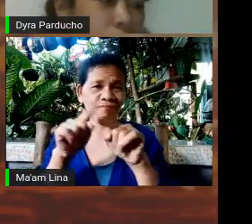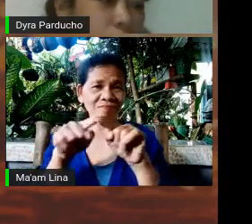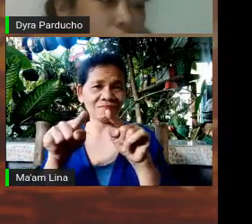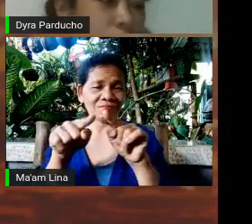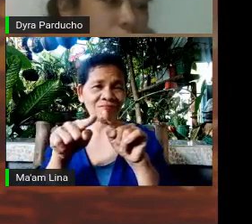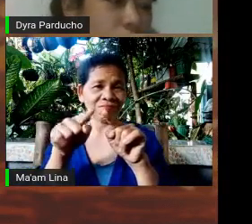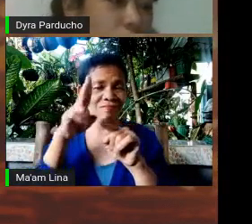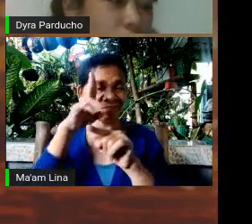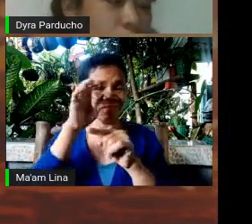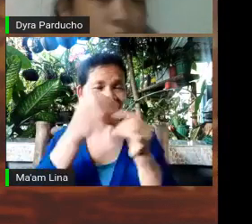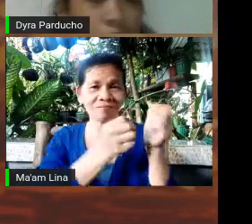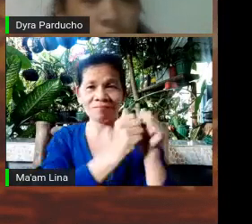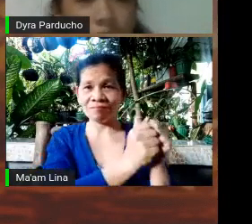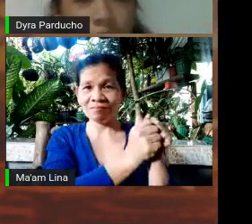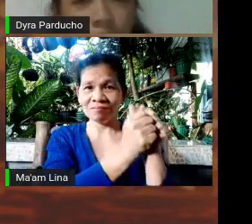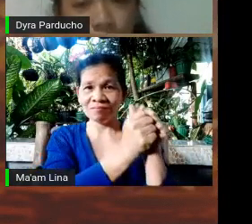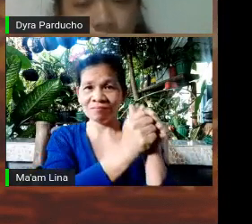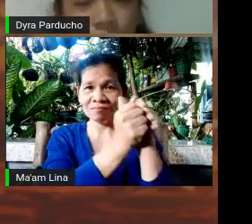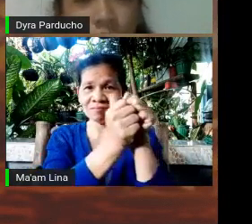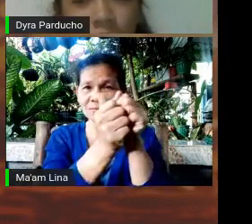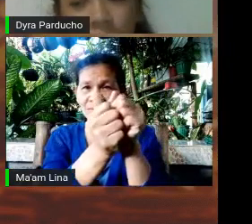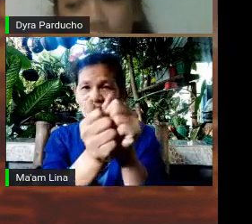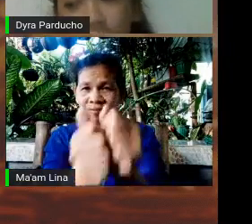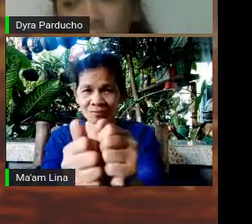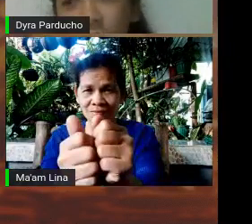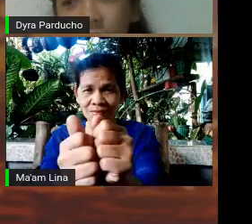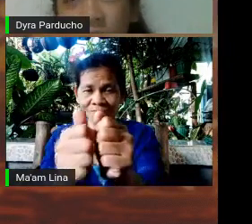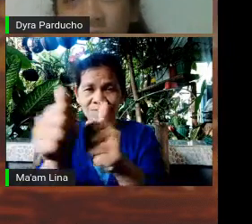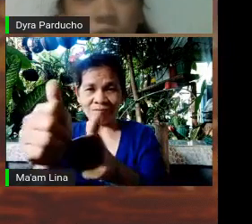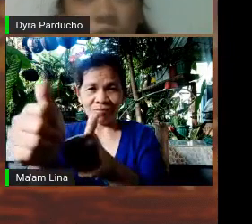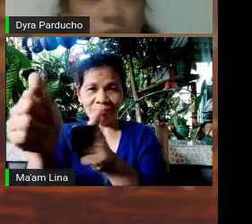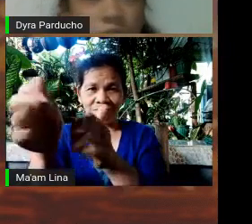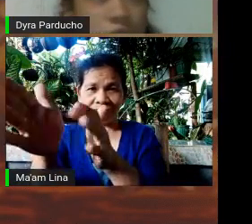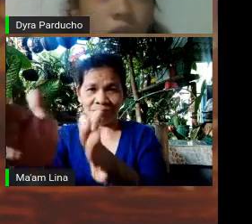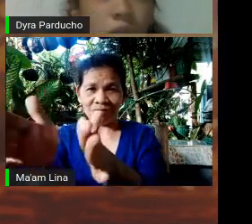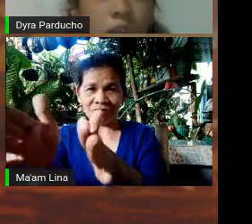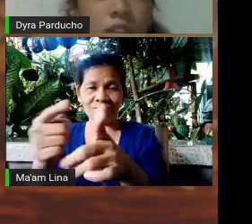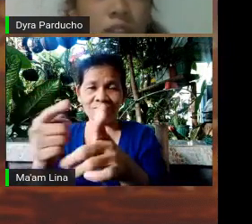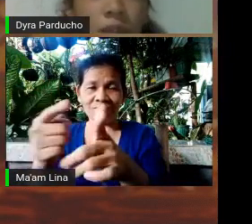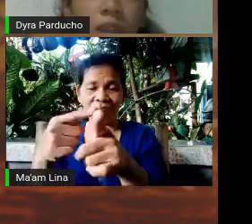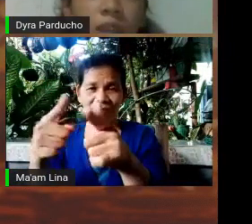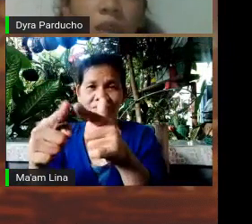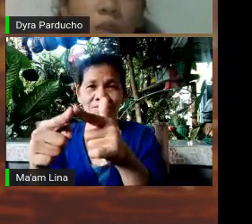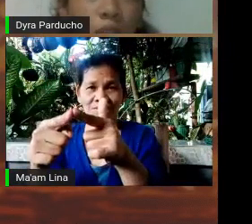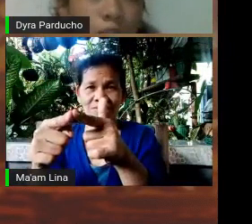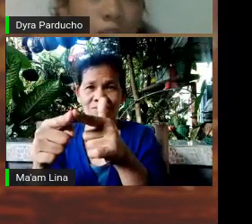yung kanyang mga disciples, and then iniwan